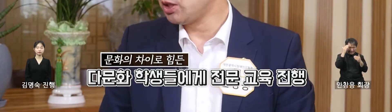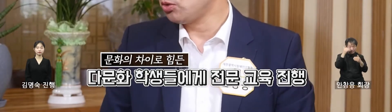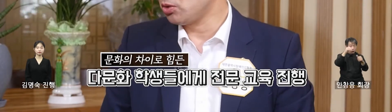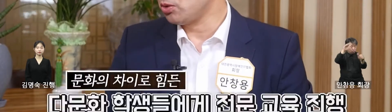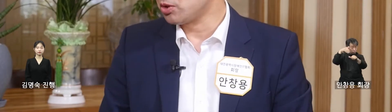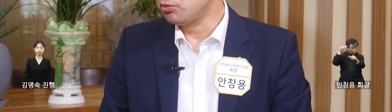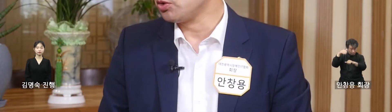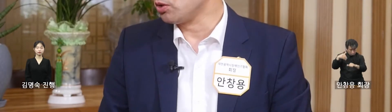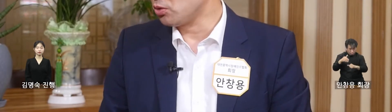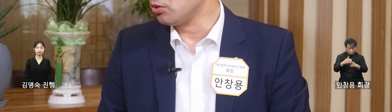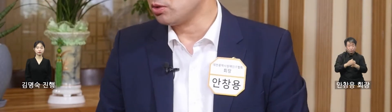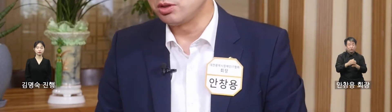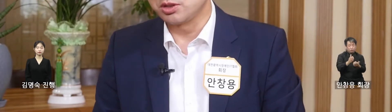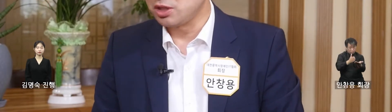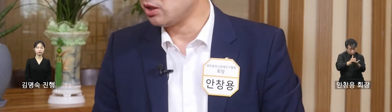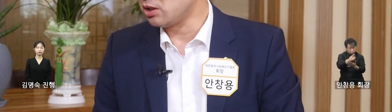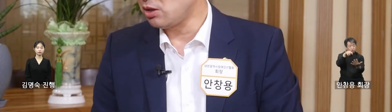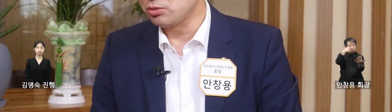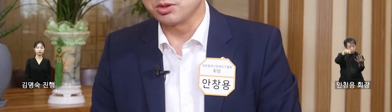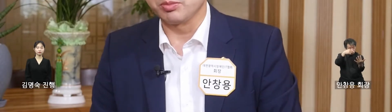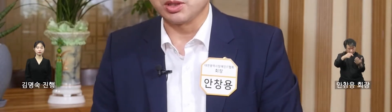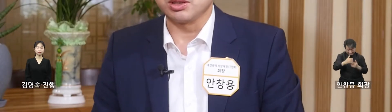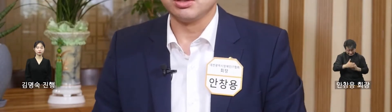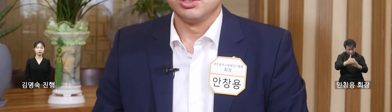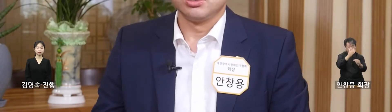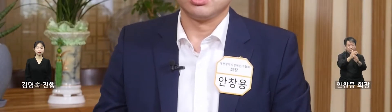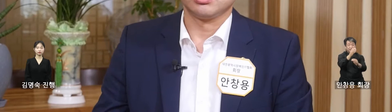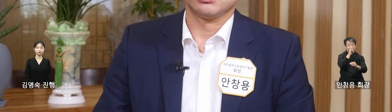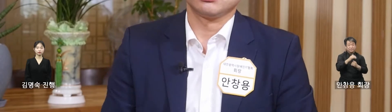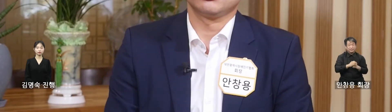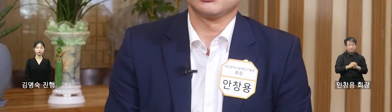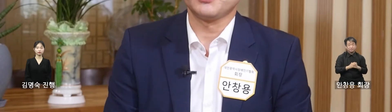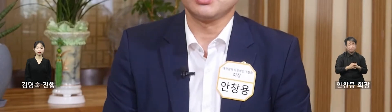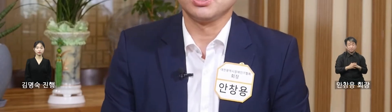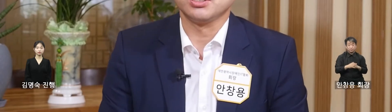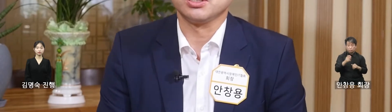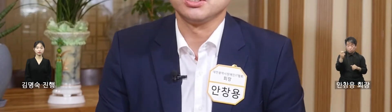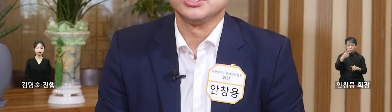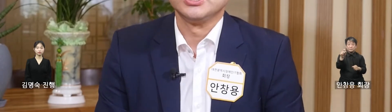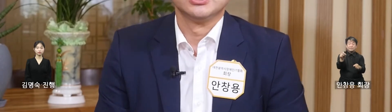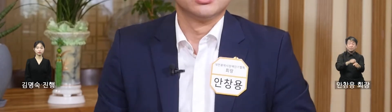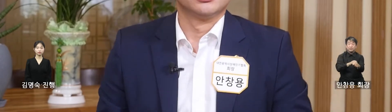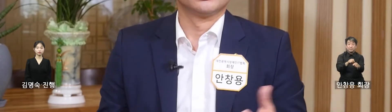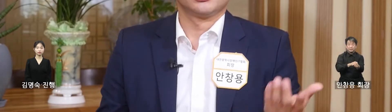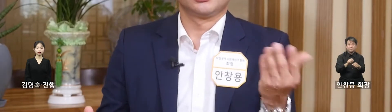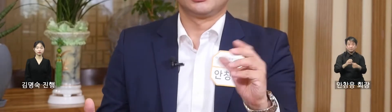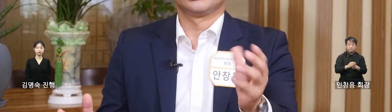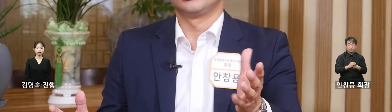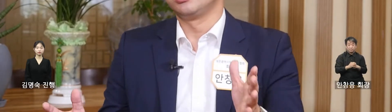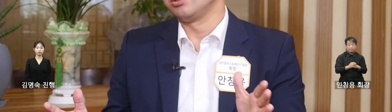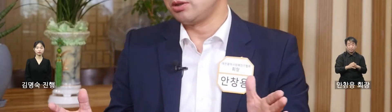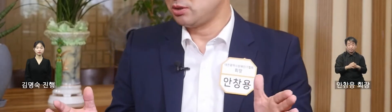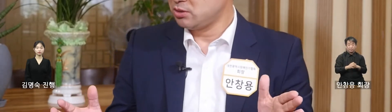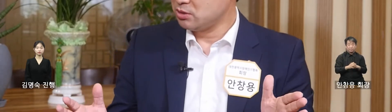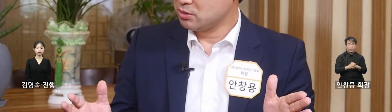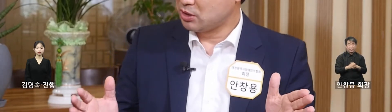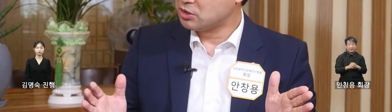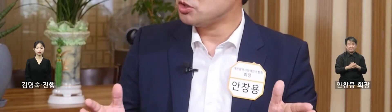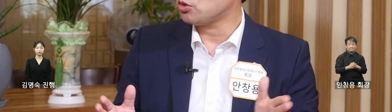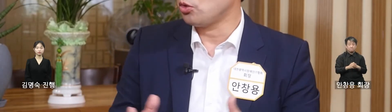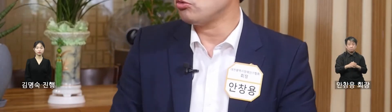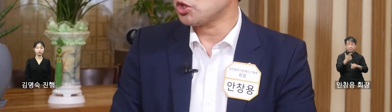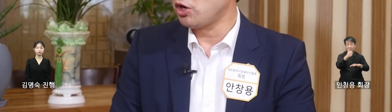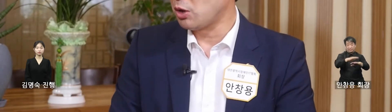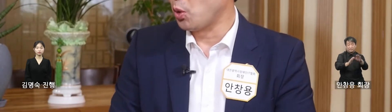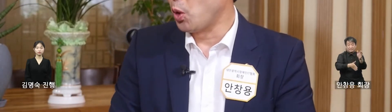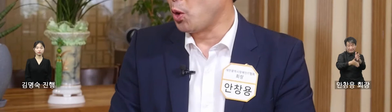좀 체계적이고 전문적인 교육을 진행을 하고 있습니다. 또 특별히 최근에 그